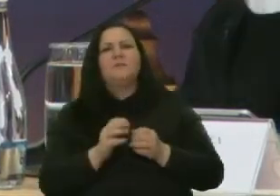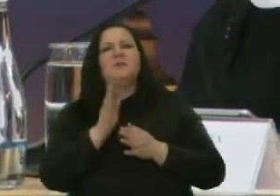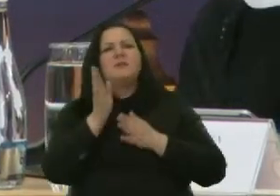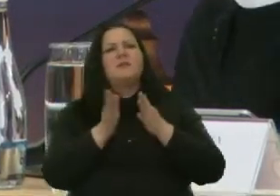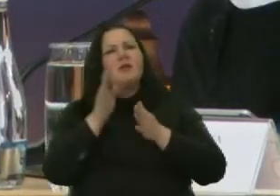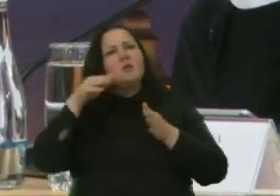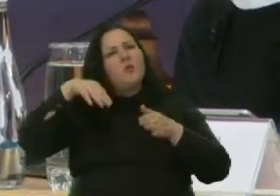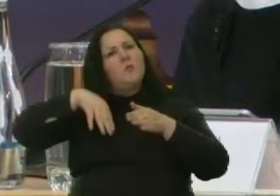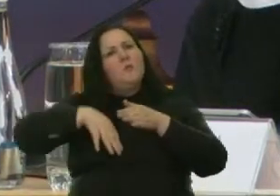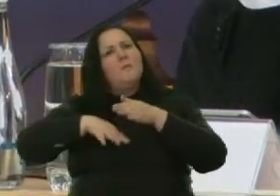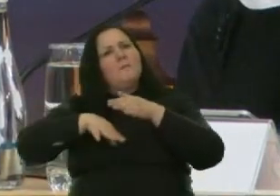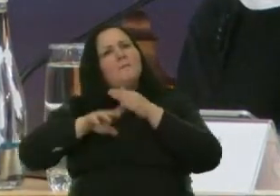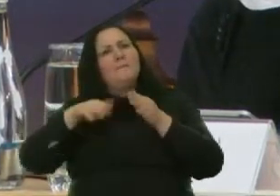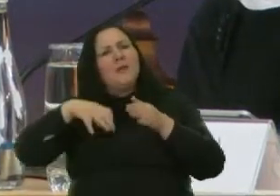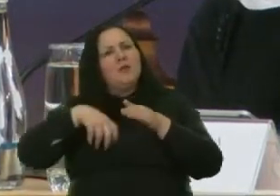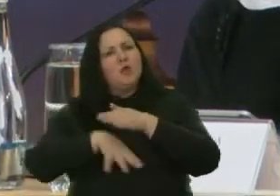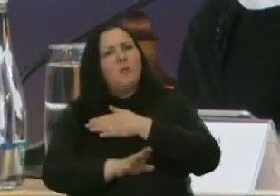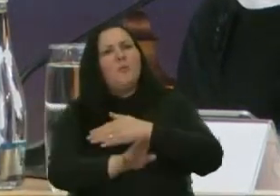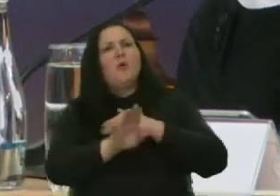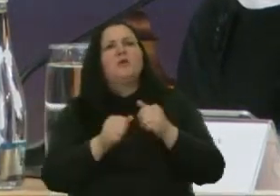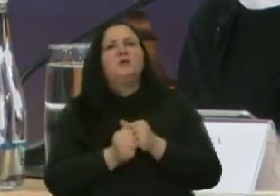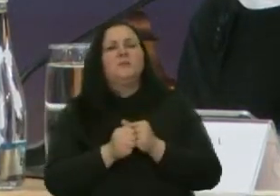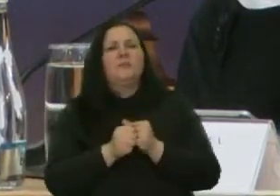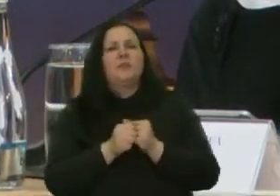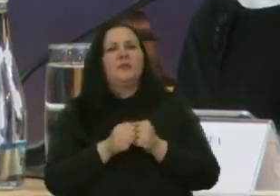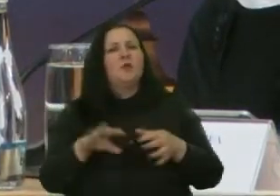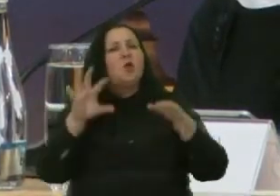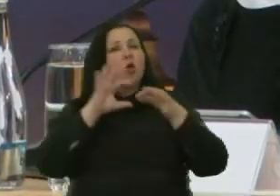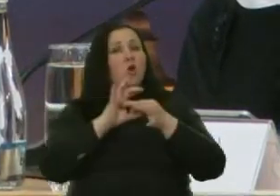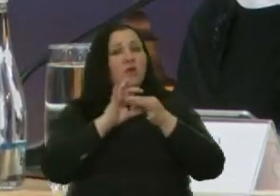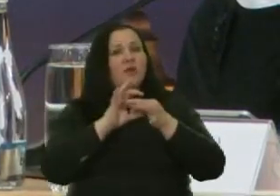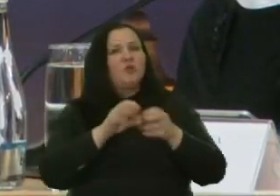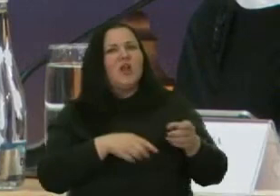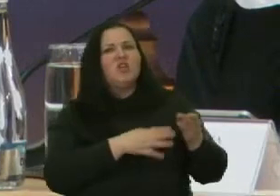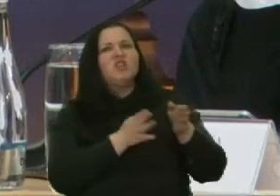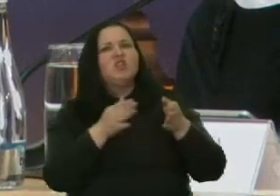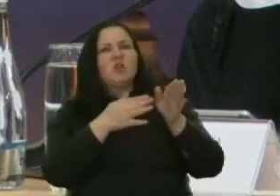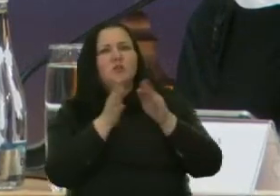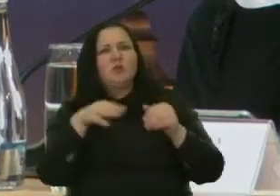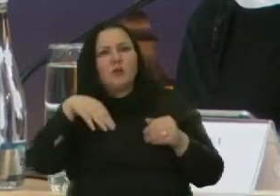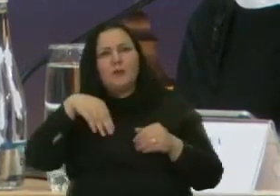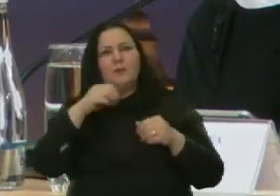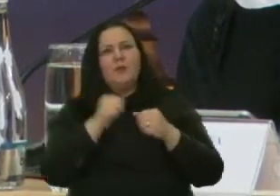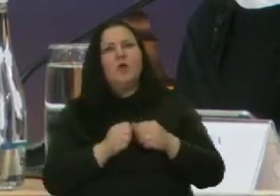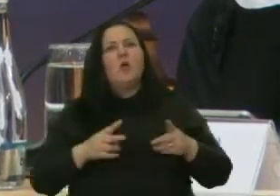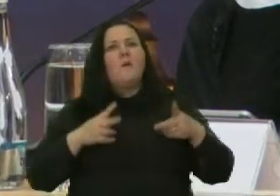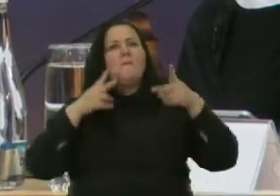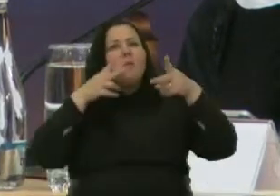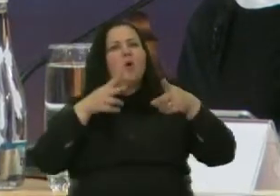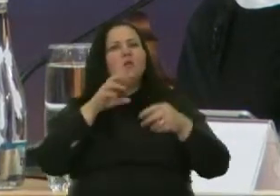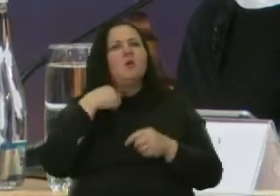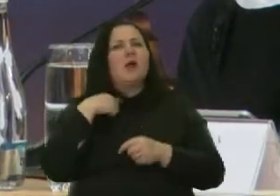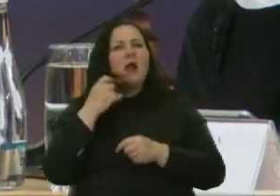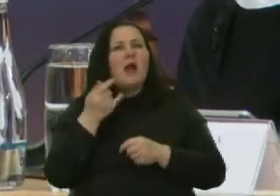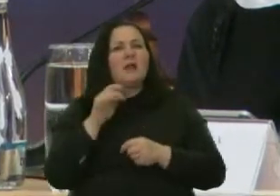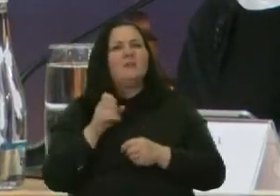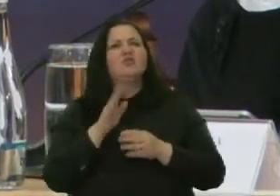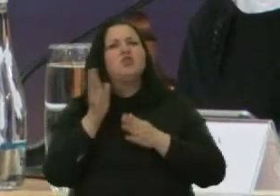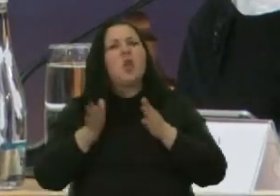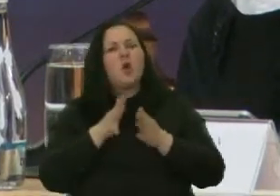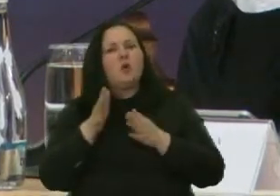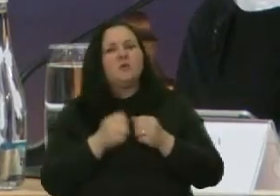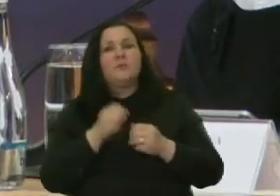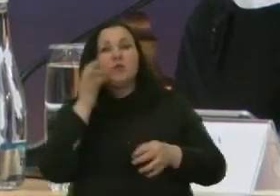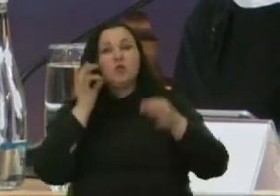planului urbanistic general soluții alternativă de conectare la centura metropolitană podurile galibardi și locomotivei studiu de trafic